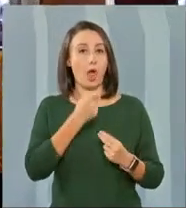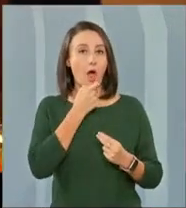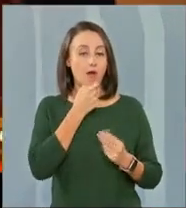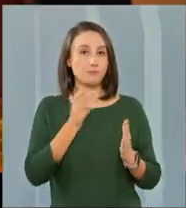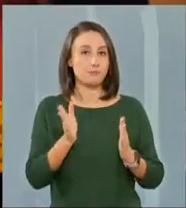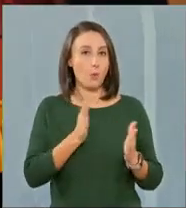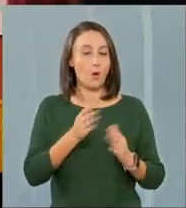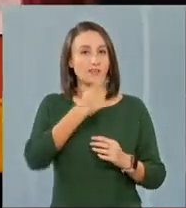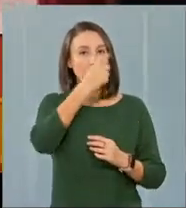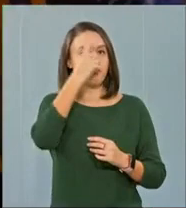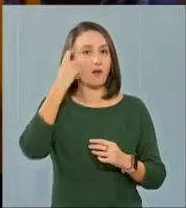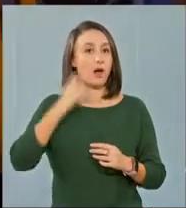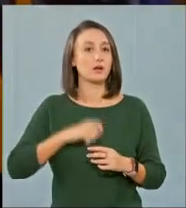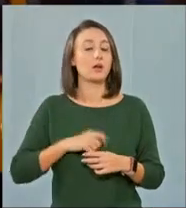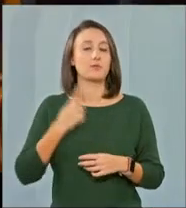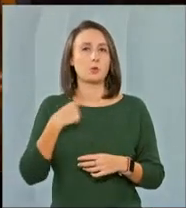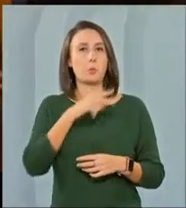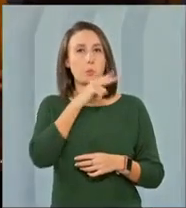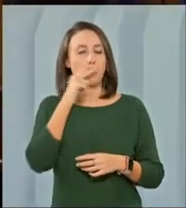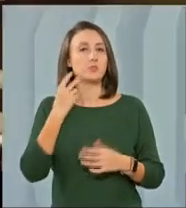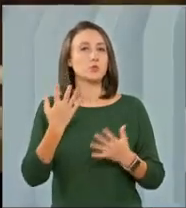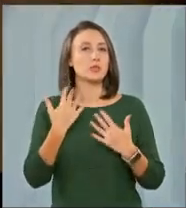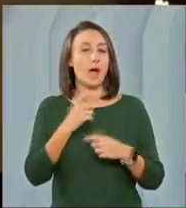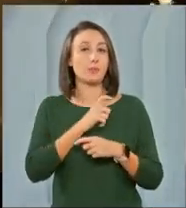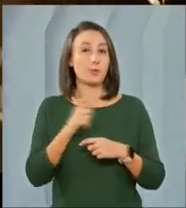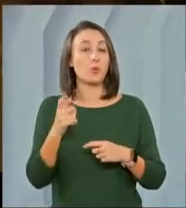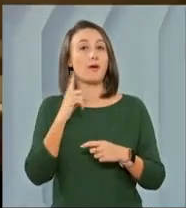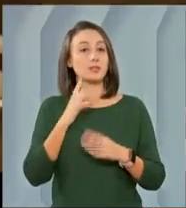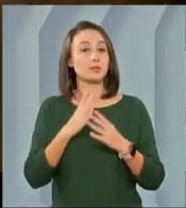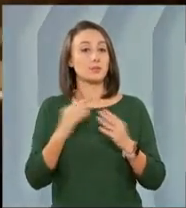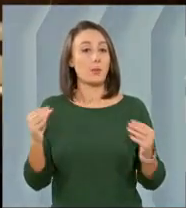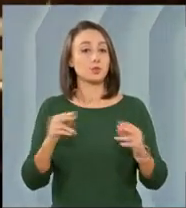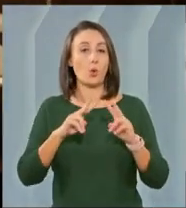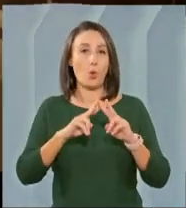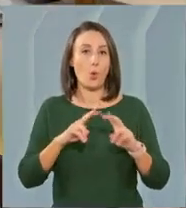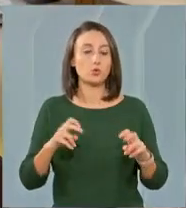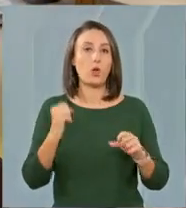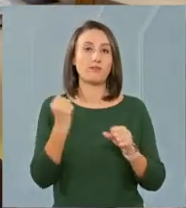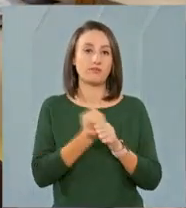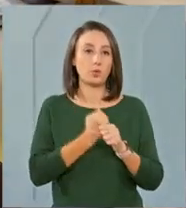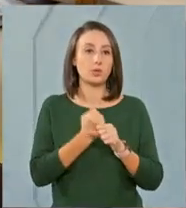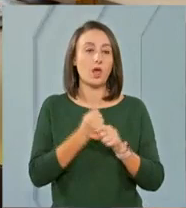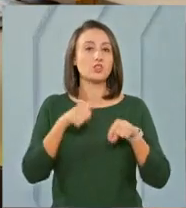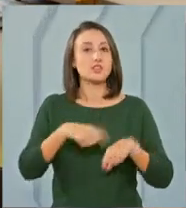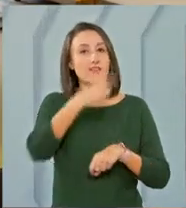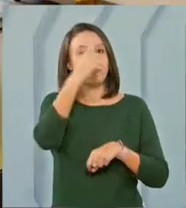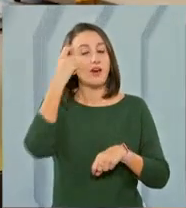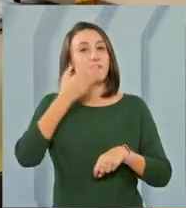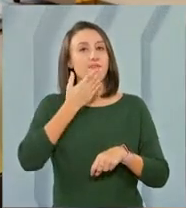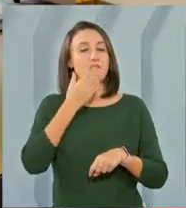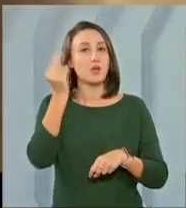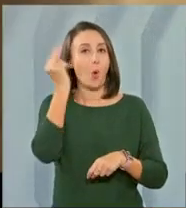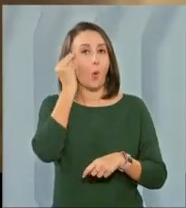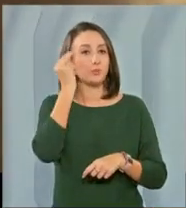estival și au pus profitul slab pe seama faptului că au fost mai multe controle efectuate în această vară decât de